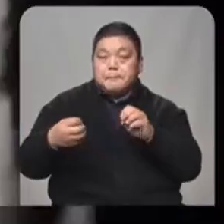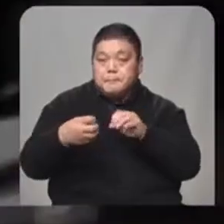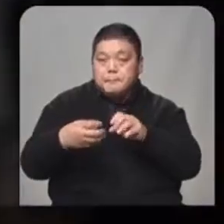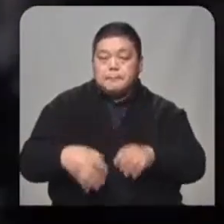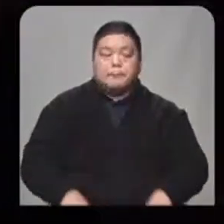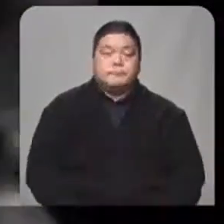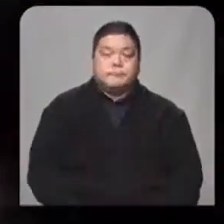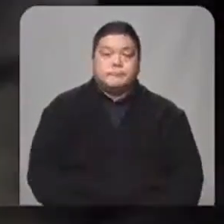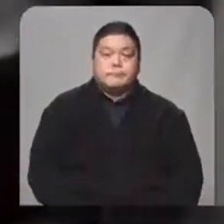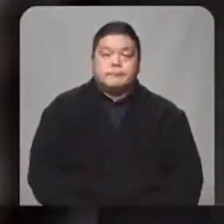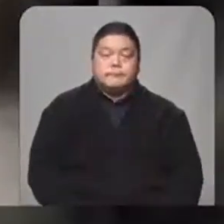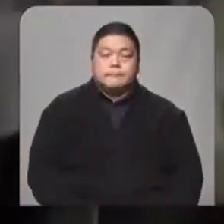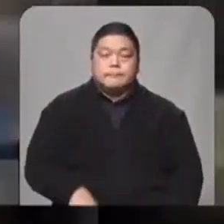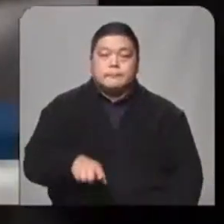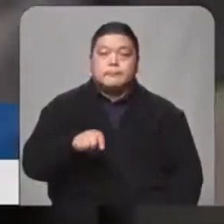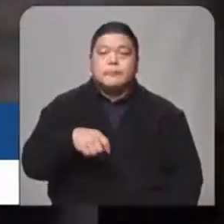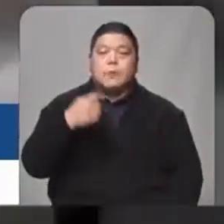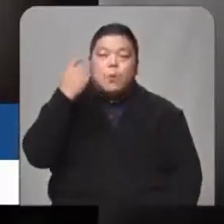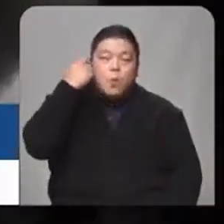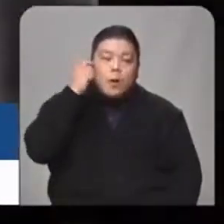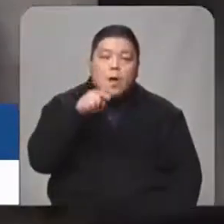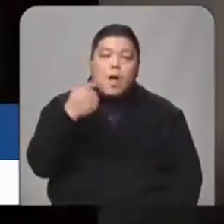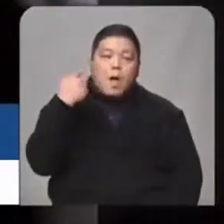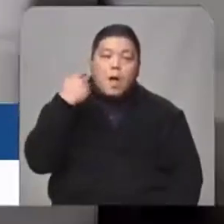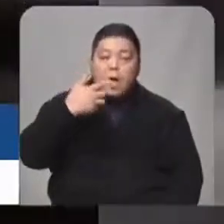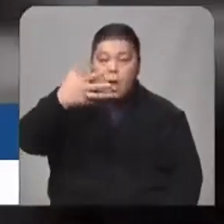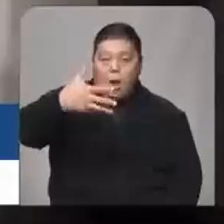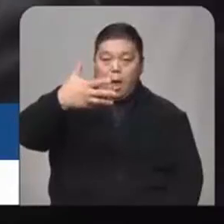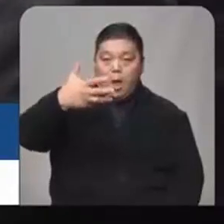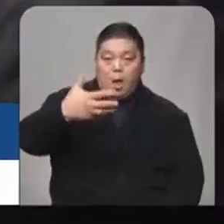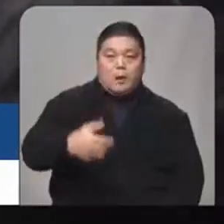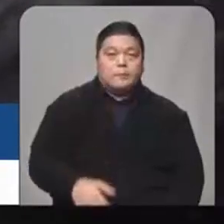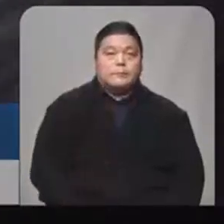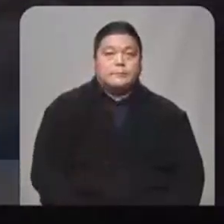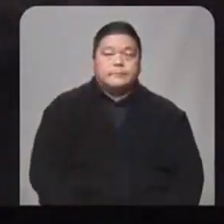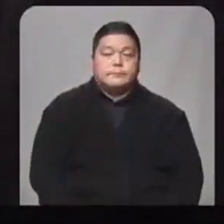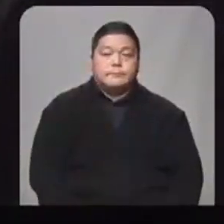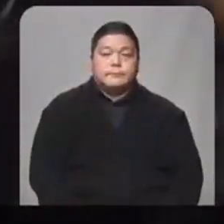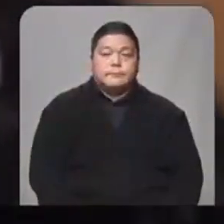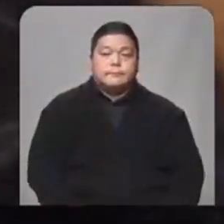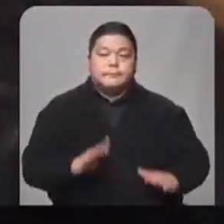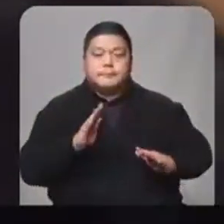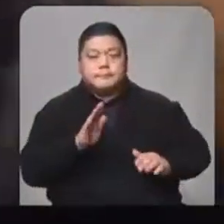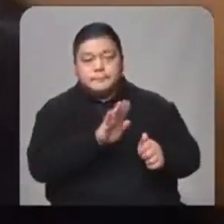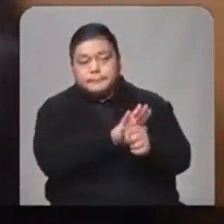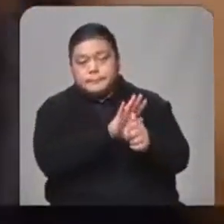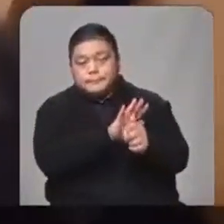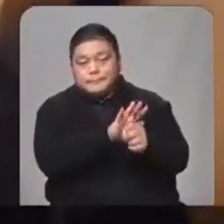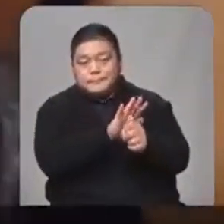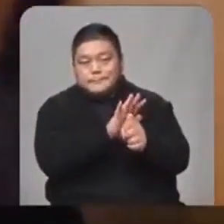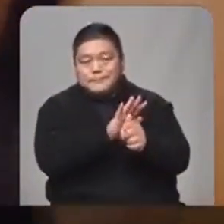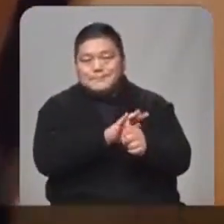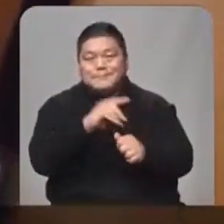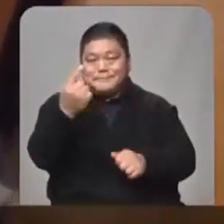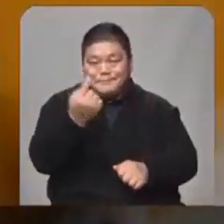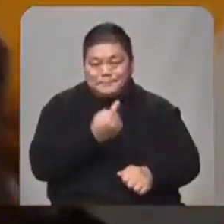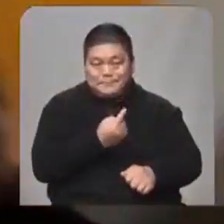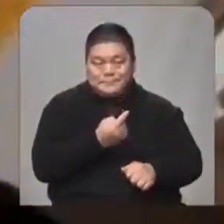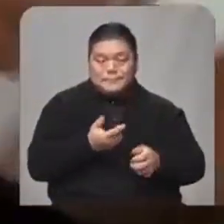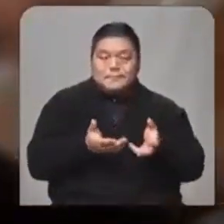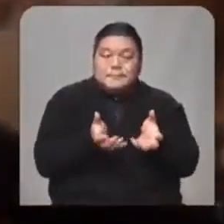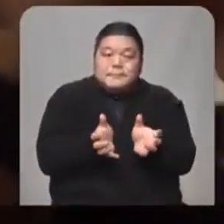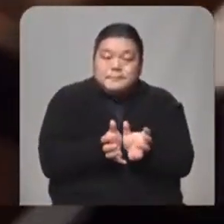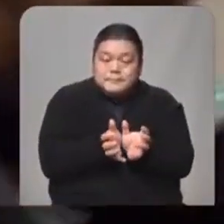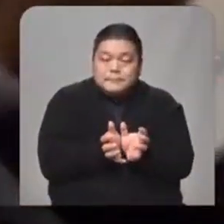있습니다 교육감이 다치게 된 사건 당시의 영상입니다 수험생 경차 고등학교를 찾은 교육감 일행을